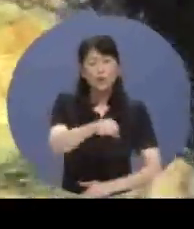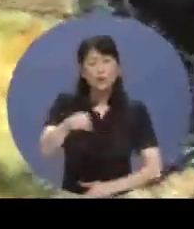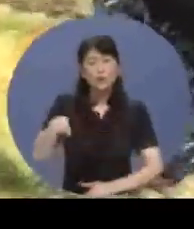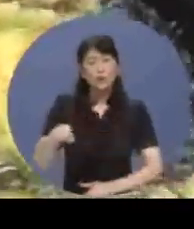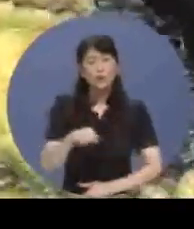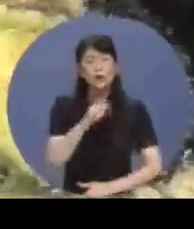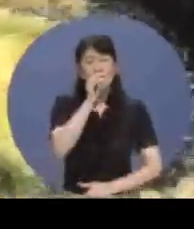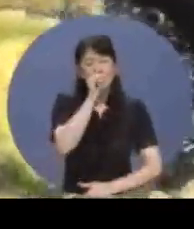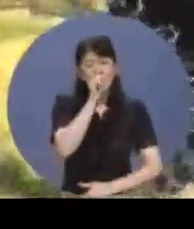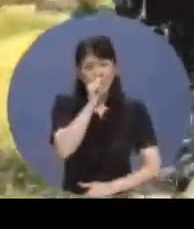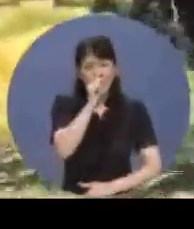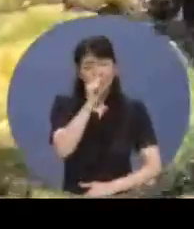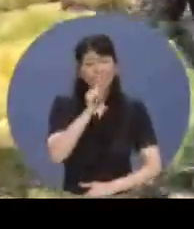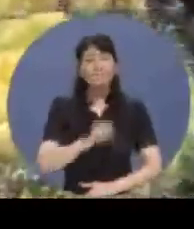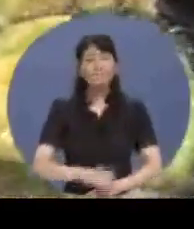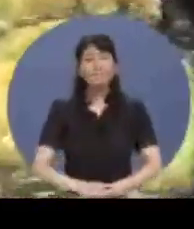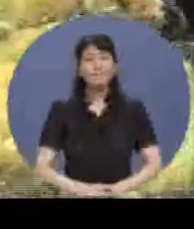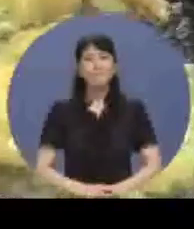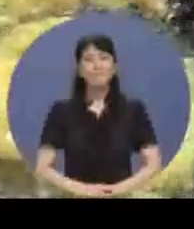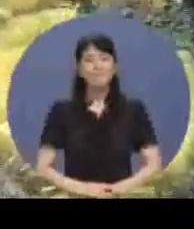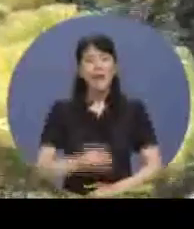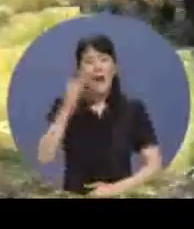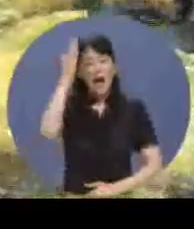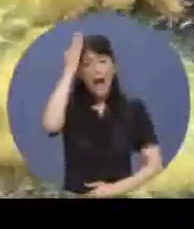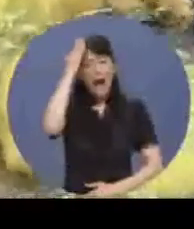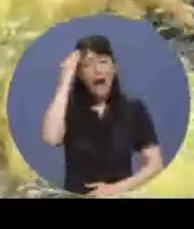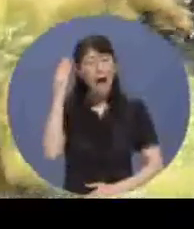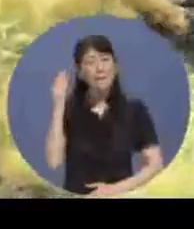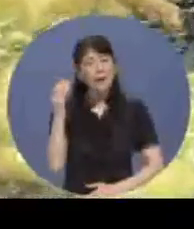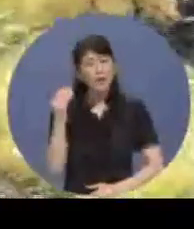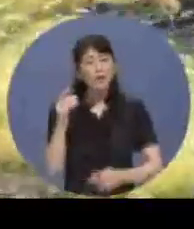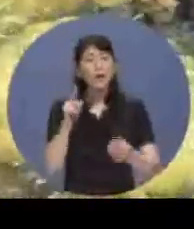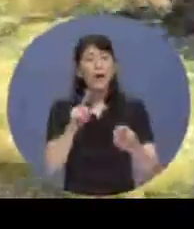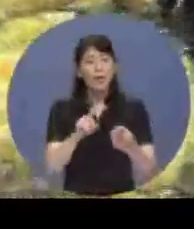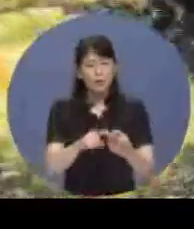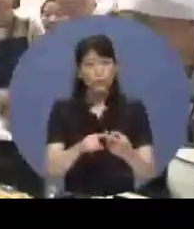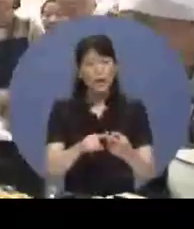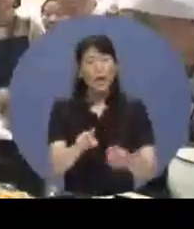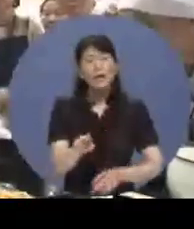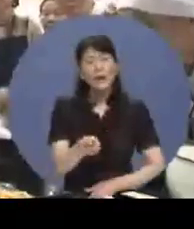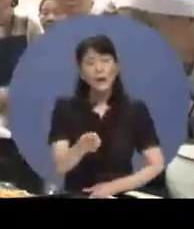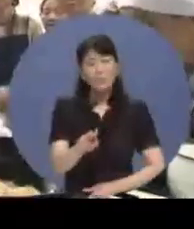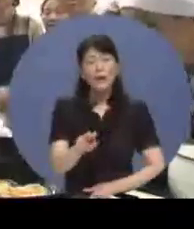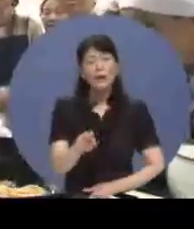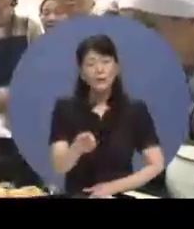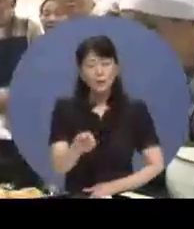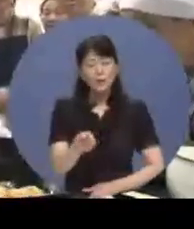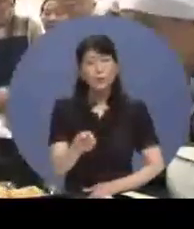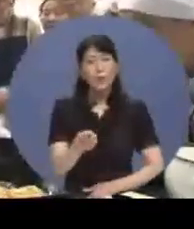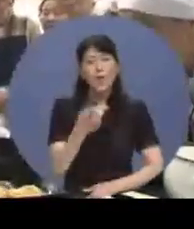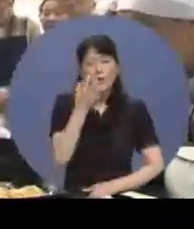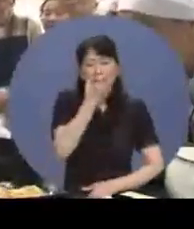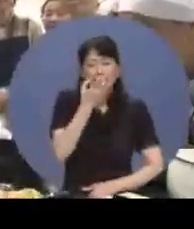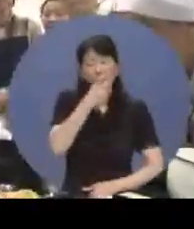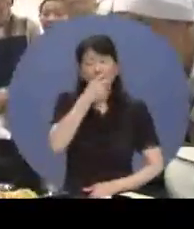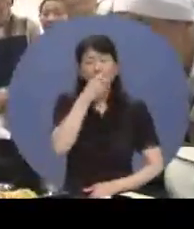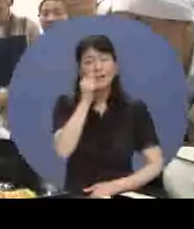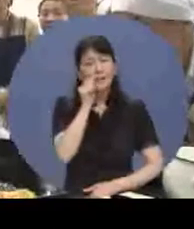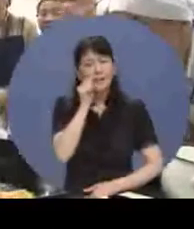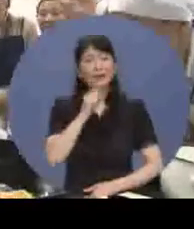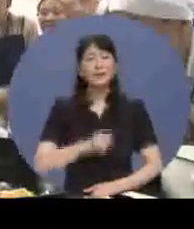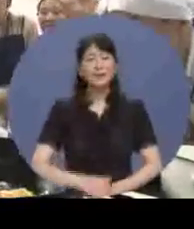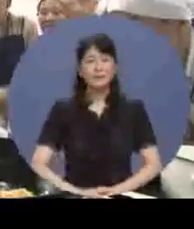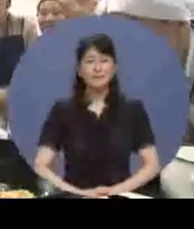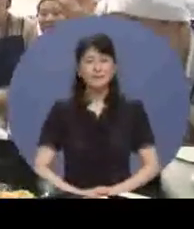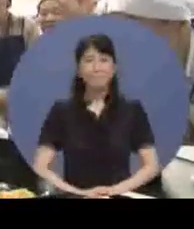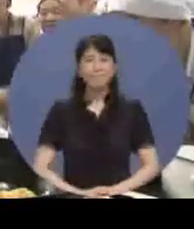言われていますが、ゴーヤは油との相性が良く、天ぷらにすると苦味なく食べることができ